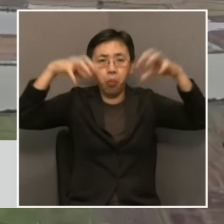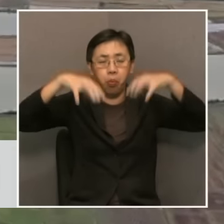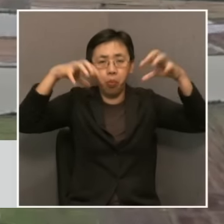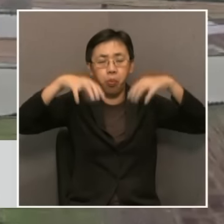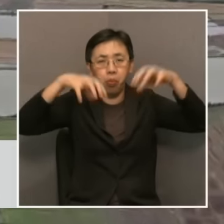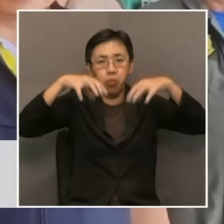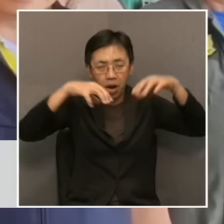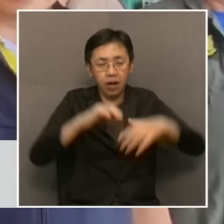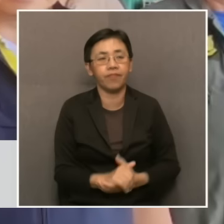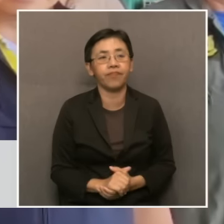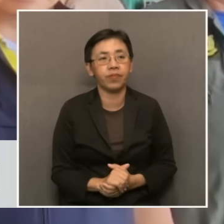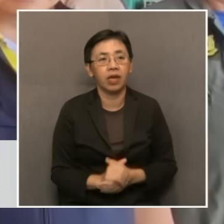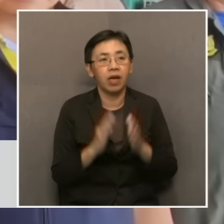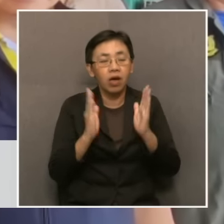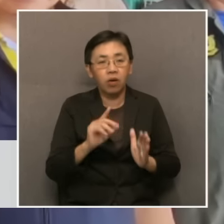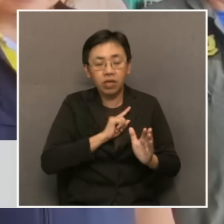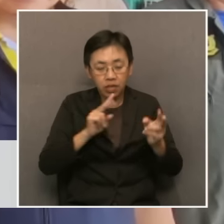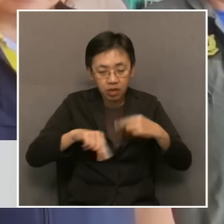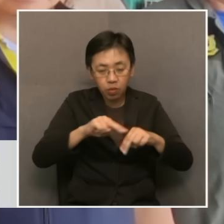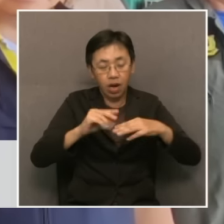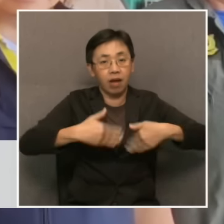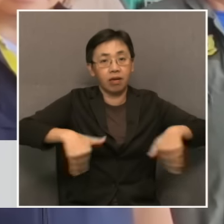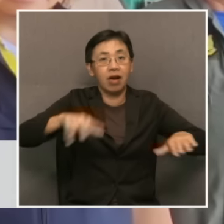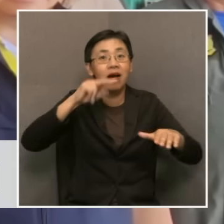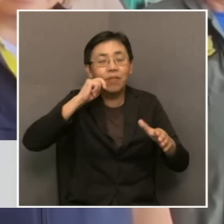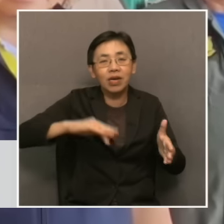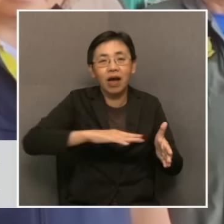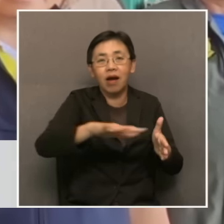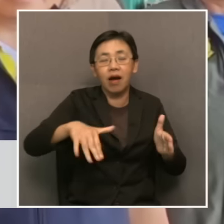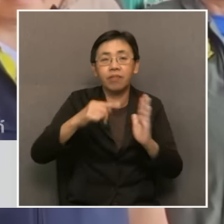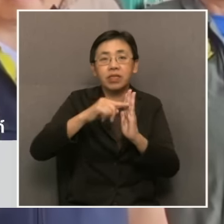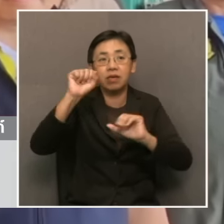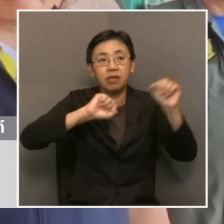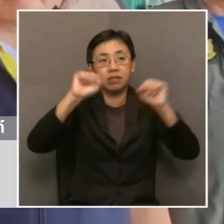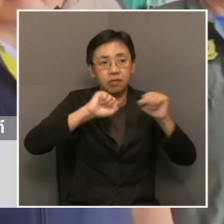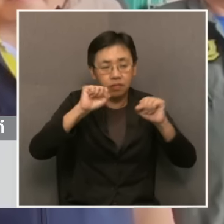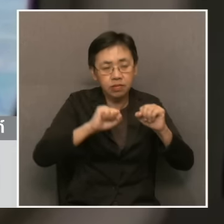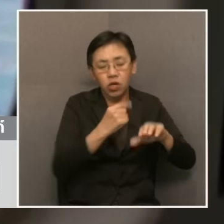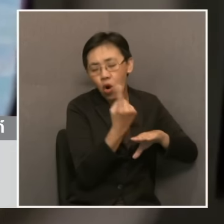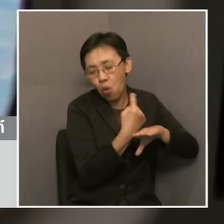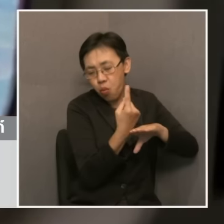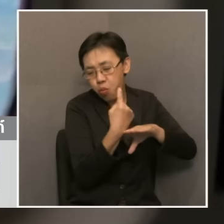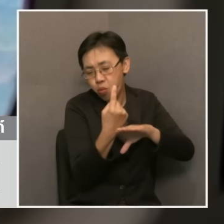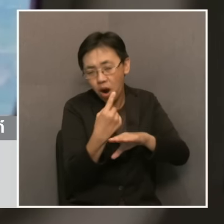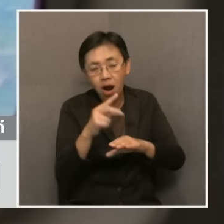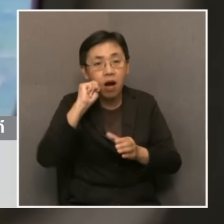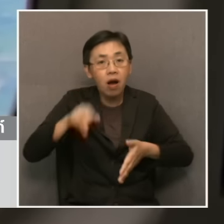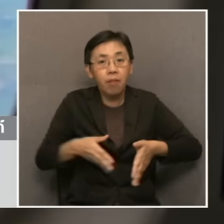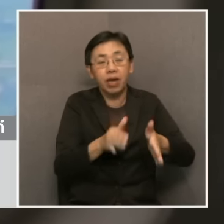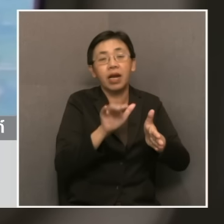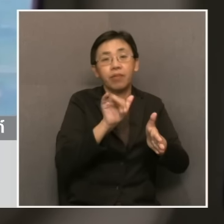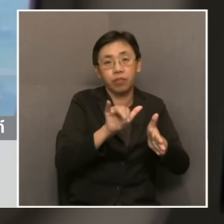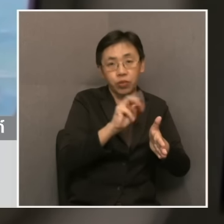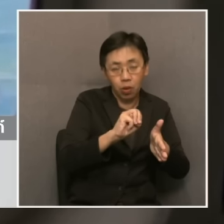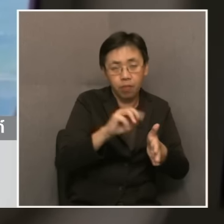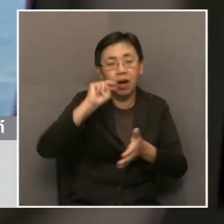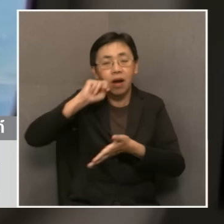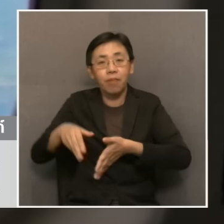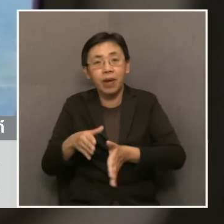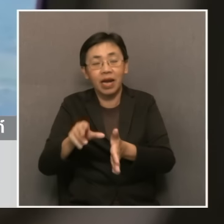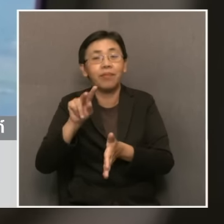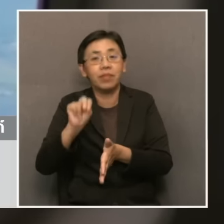าบึงบอระเพ็ดเปิดเผยนะคะว่าจากการบินสำรวจปริมาณของแม่น้ำยมและแม่น้ำน่านพบว่ามี